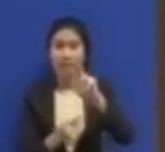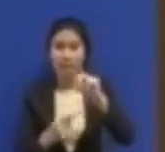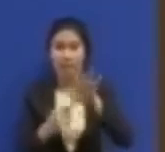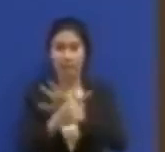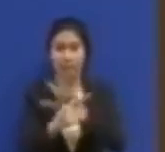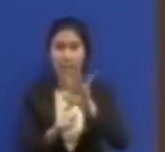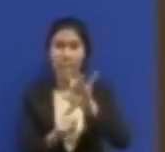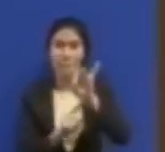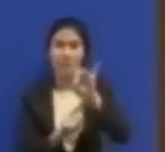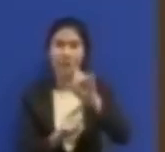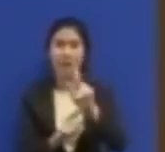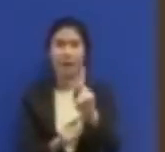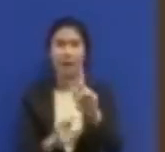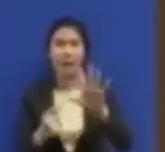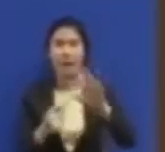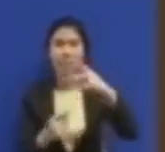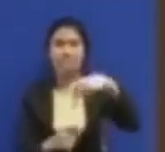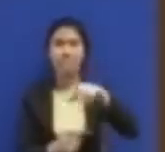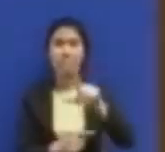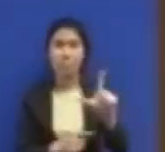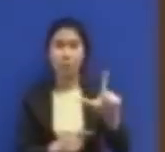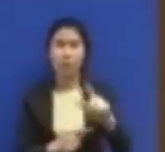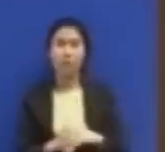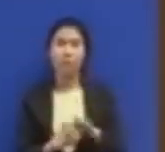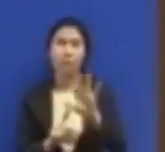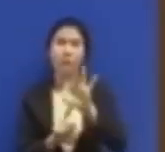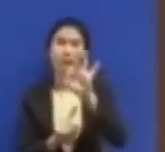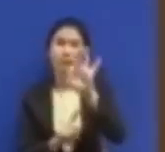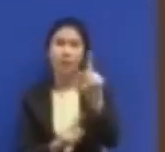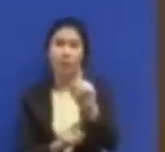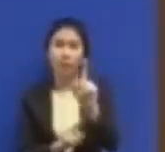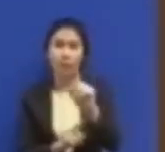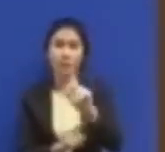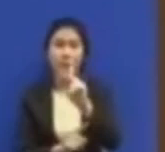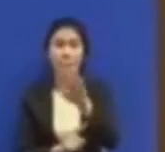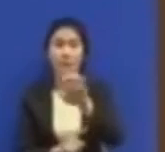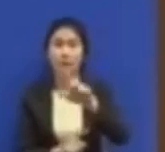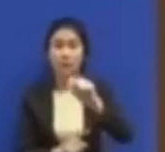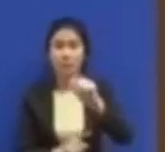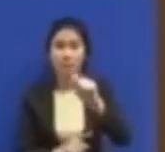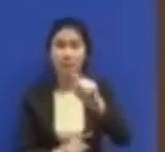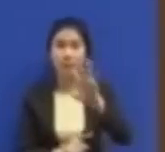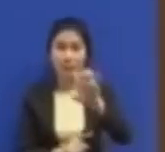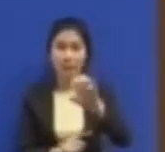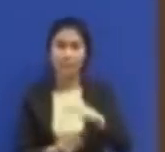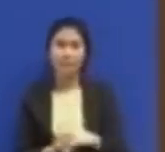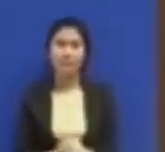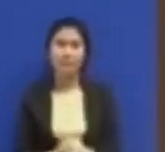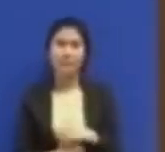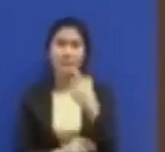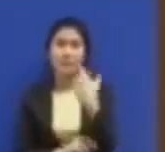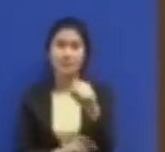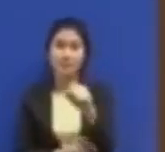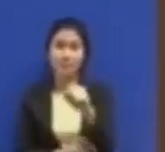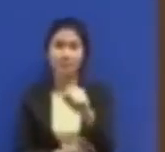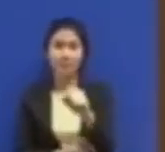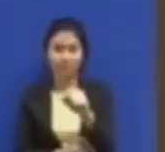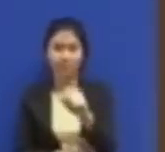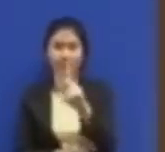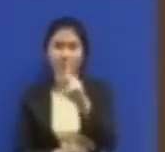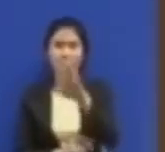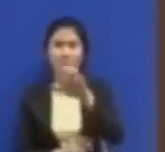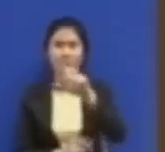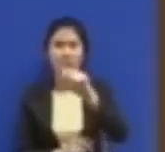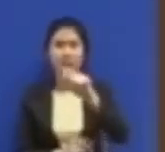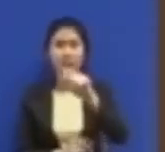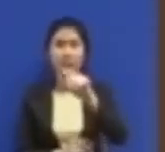พลเลิศเกียรติดำรง 9. นายกิติวสีนนท์ 10. นายกิติศักดิ์รัตนว